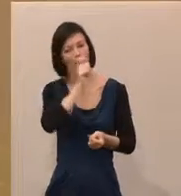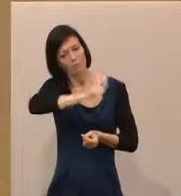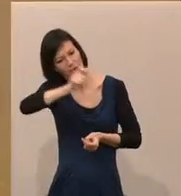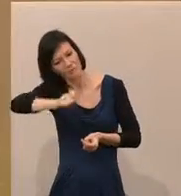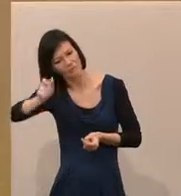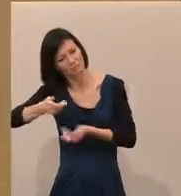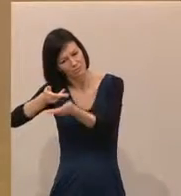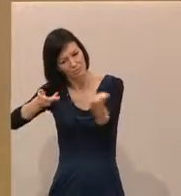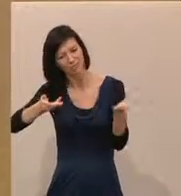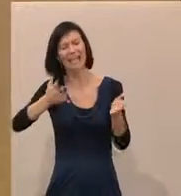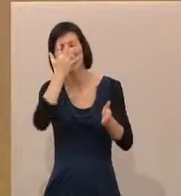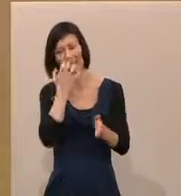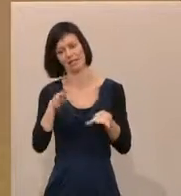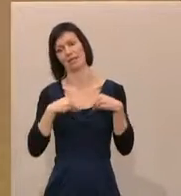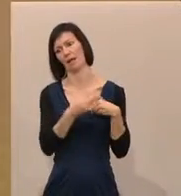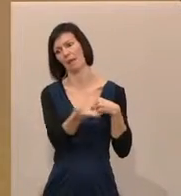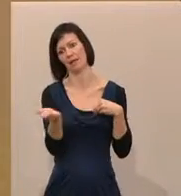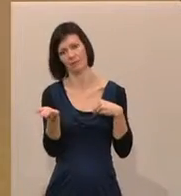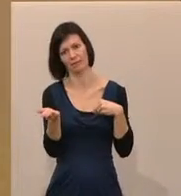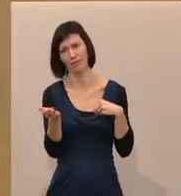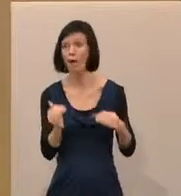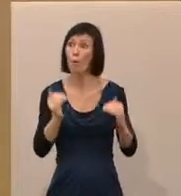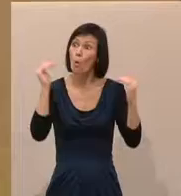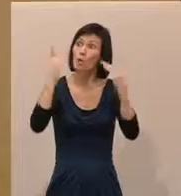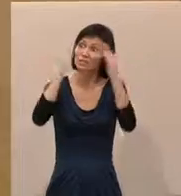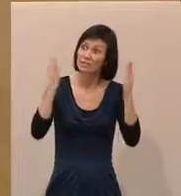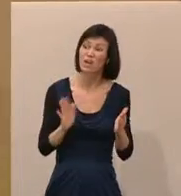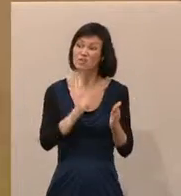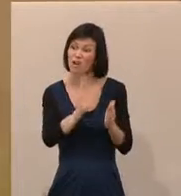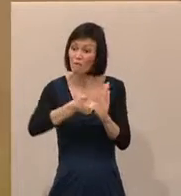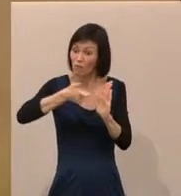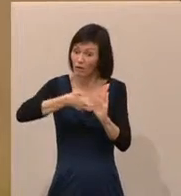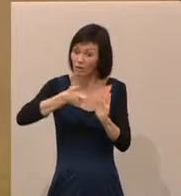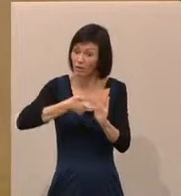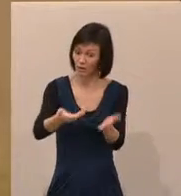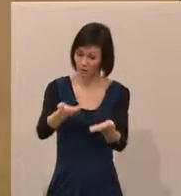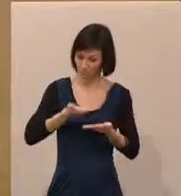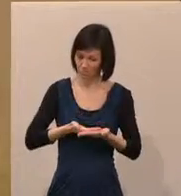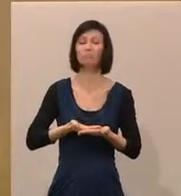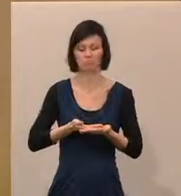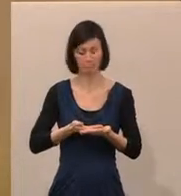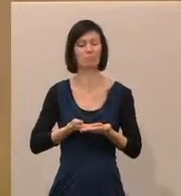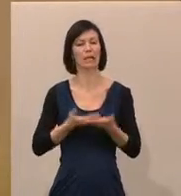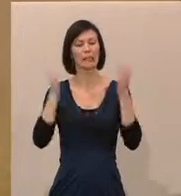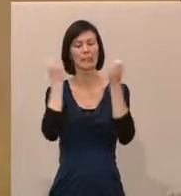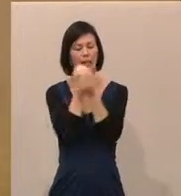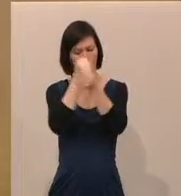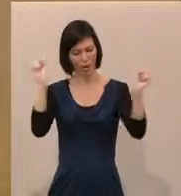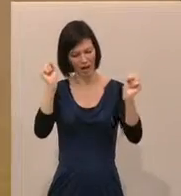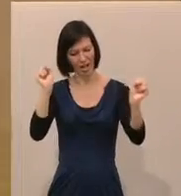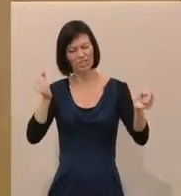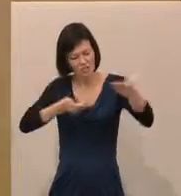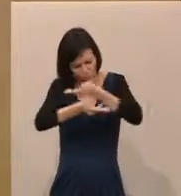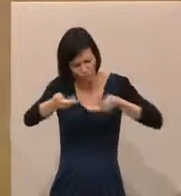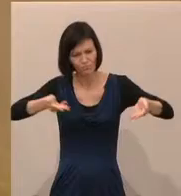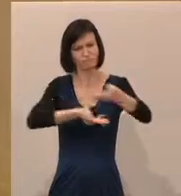wir es ernst nehmen, dass wir in diesem Hohen Haus demokratisch mit diesen Forderungen umgehen und dass wir den guten Willen zeigen,